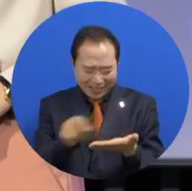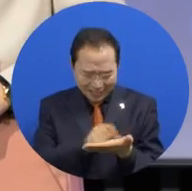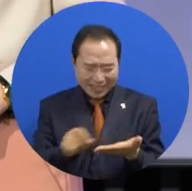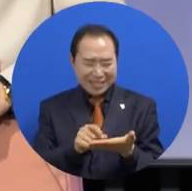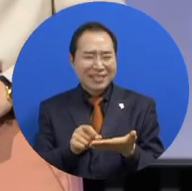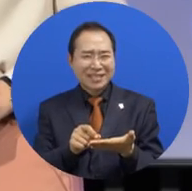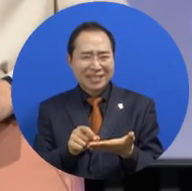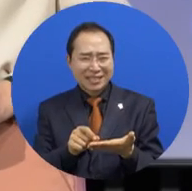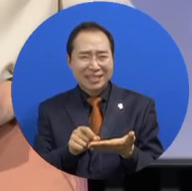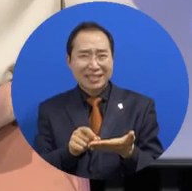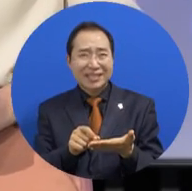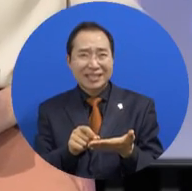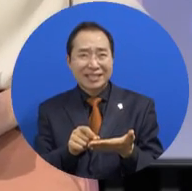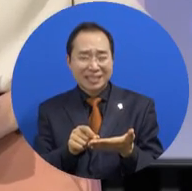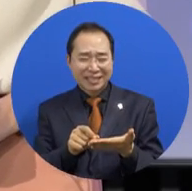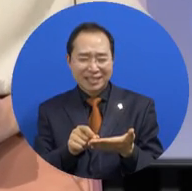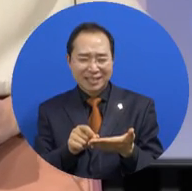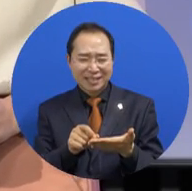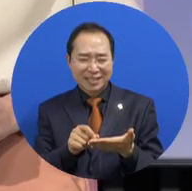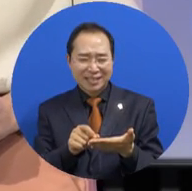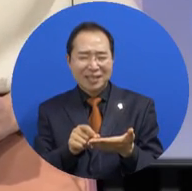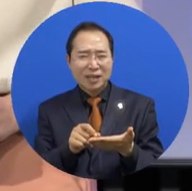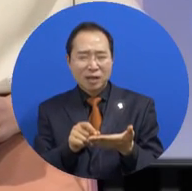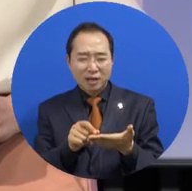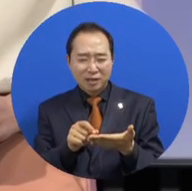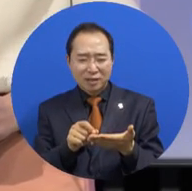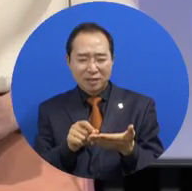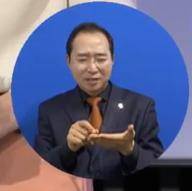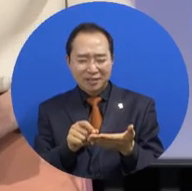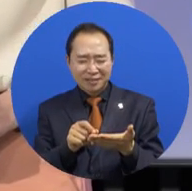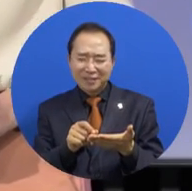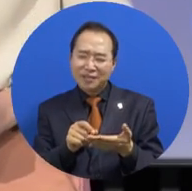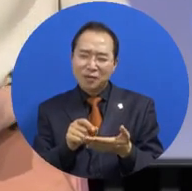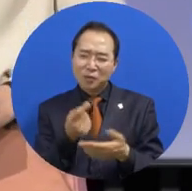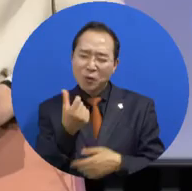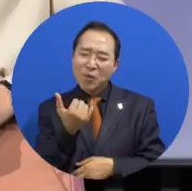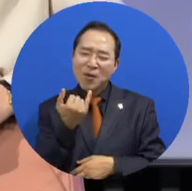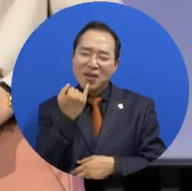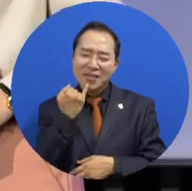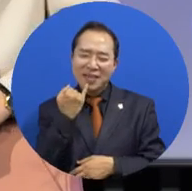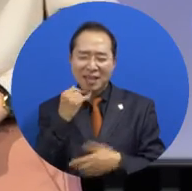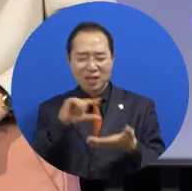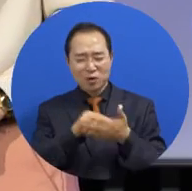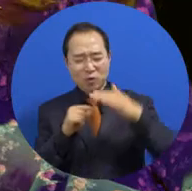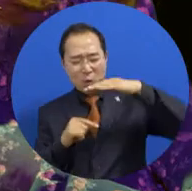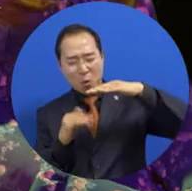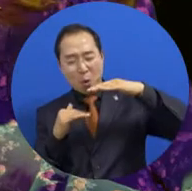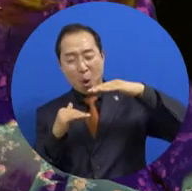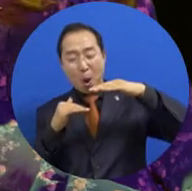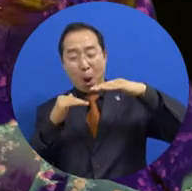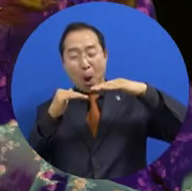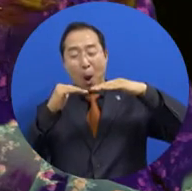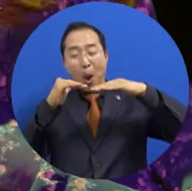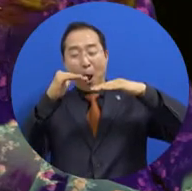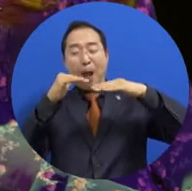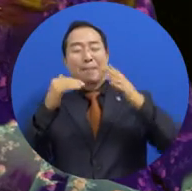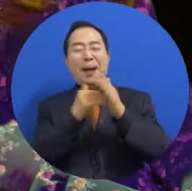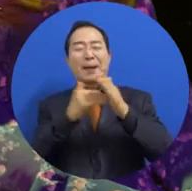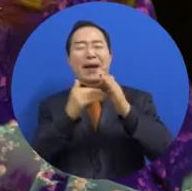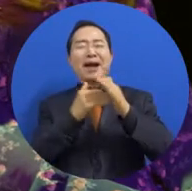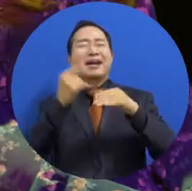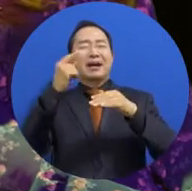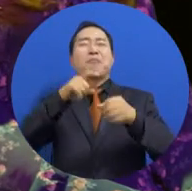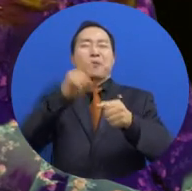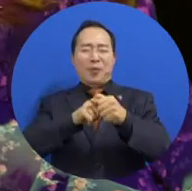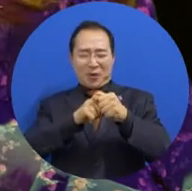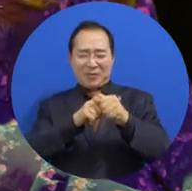그만해 라는 말만 안 들을 수준까지밖에는 못하고 그거를 목표로 삼았거든요. 그러니까 뭐 그 이상 되는